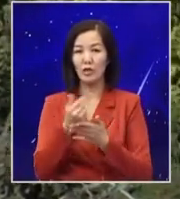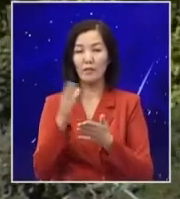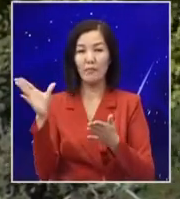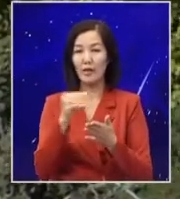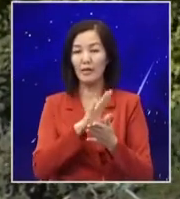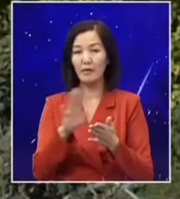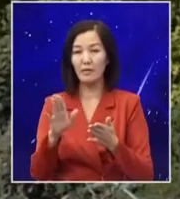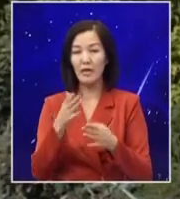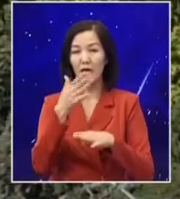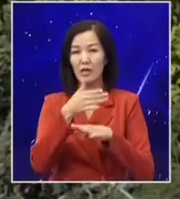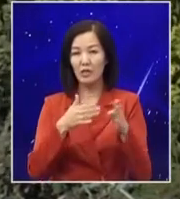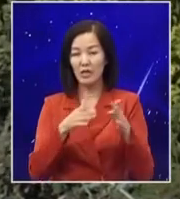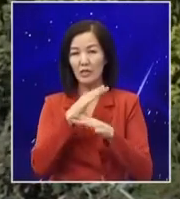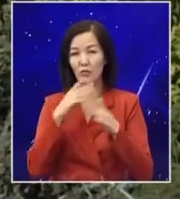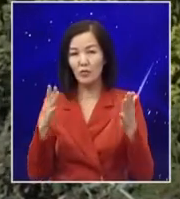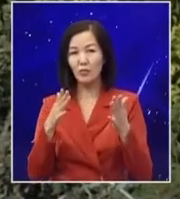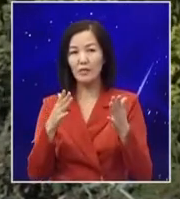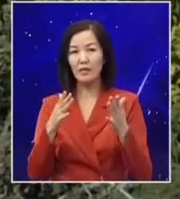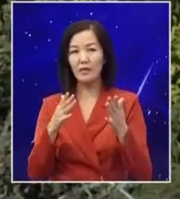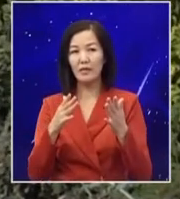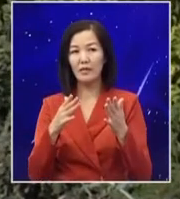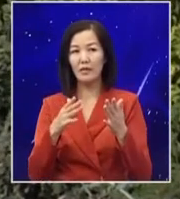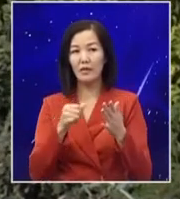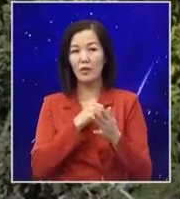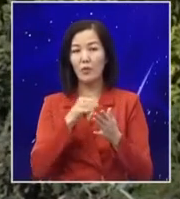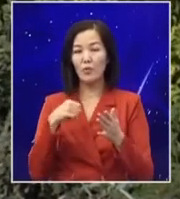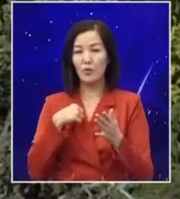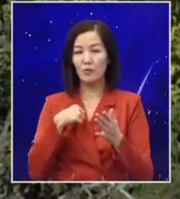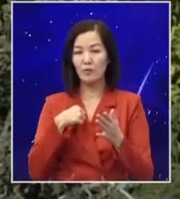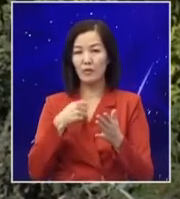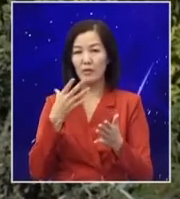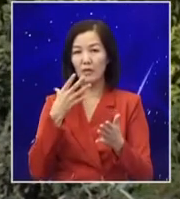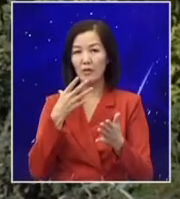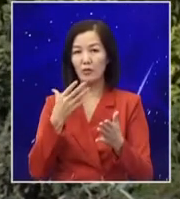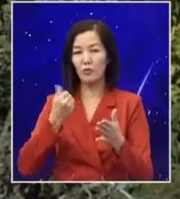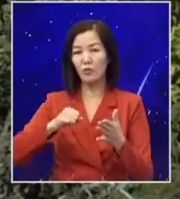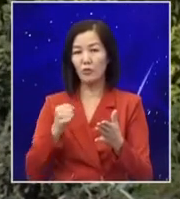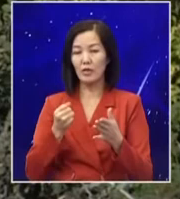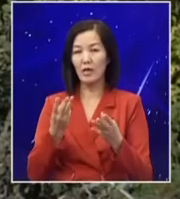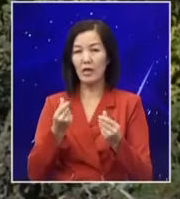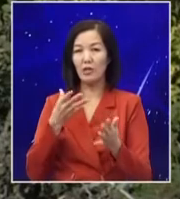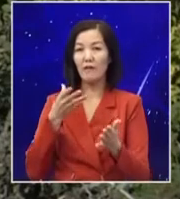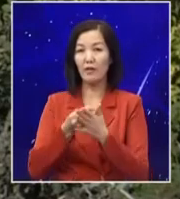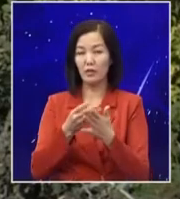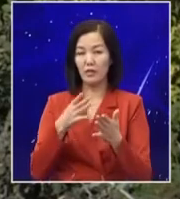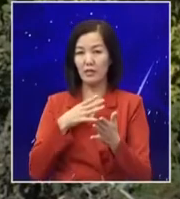емес, жартысынан көбірегі жаңағы өзіміздің арамыздағы арлашуын дос жаранды жиналса,